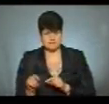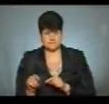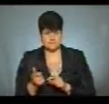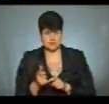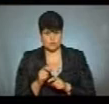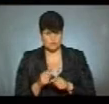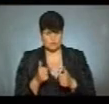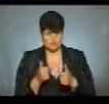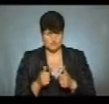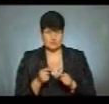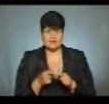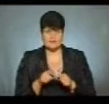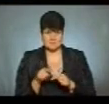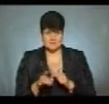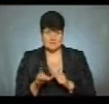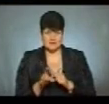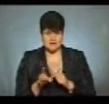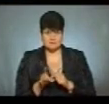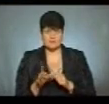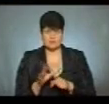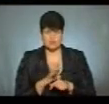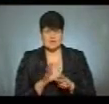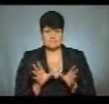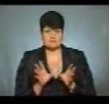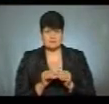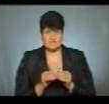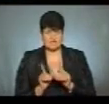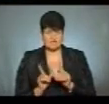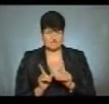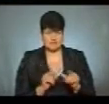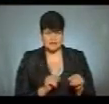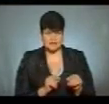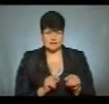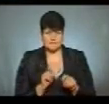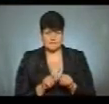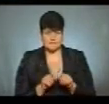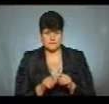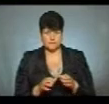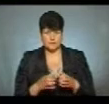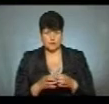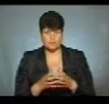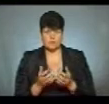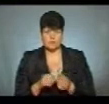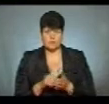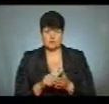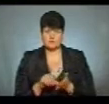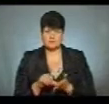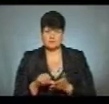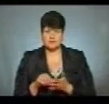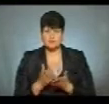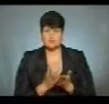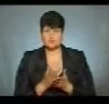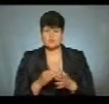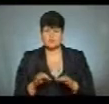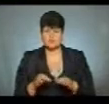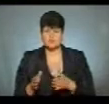Дуже позитивно, що на цей раз відбувалися спільні виїзди. Крім моніторингової групи, також брали участь і представники служби автомобільних